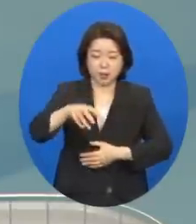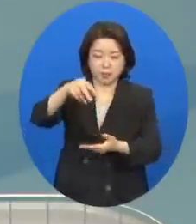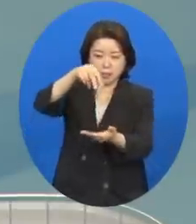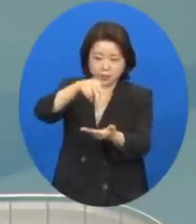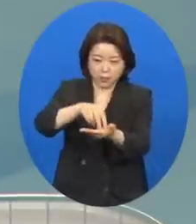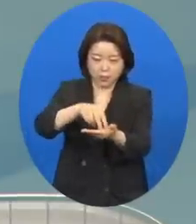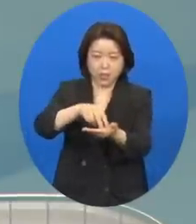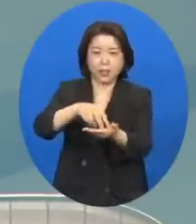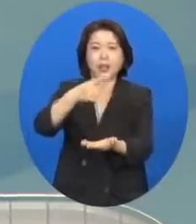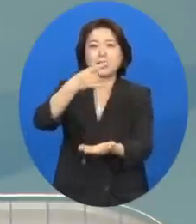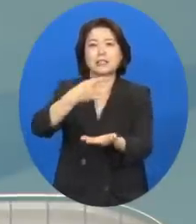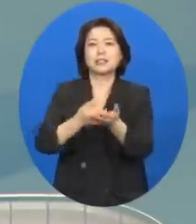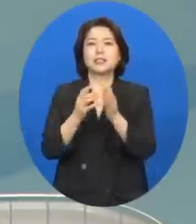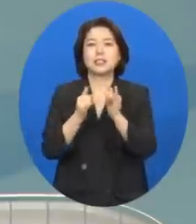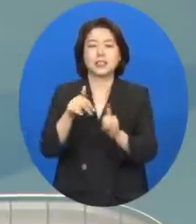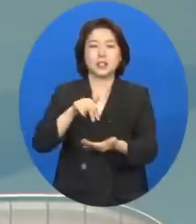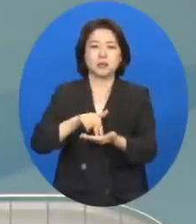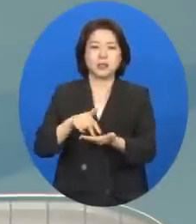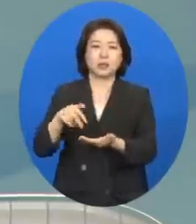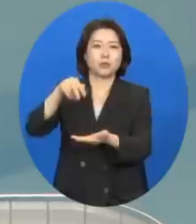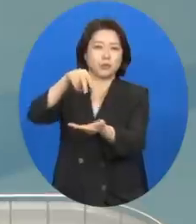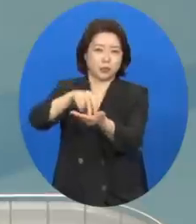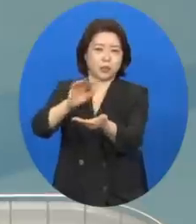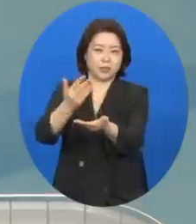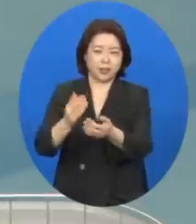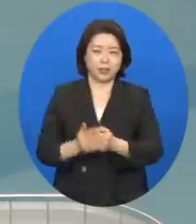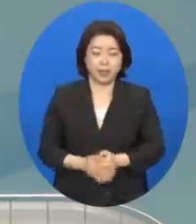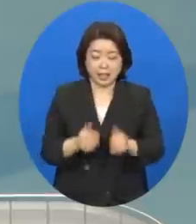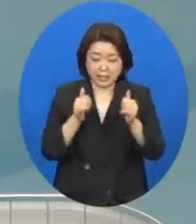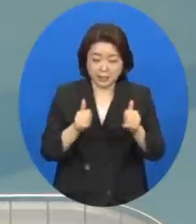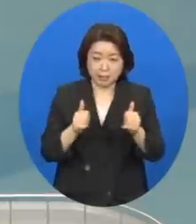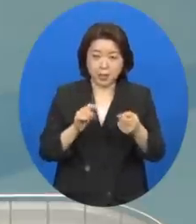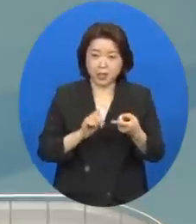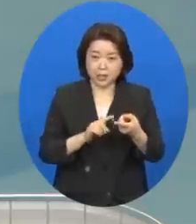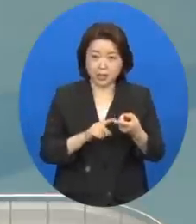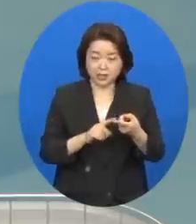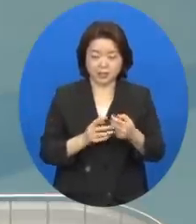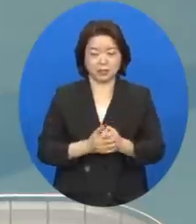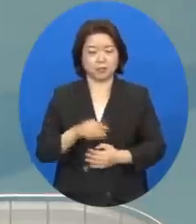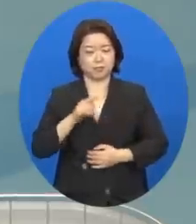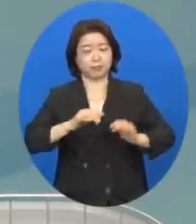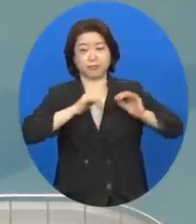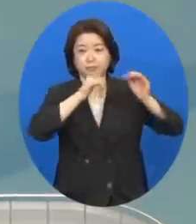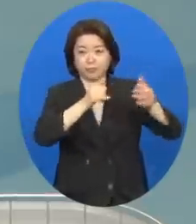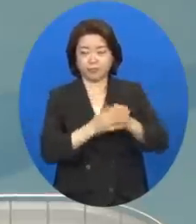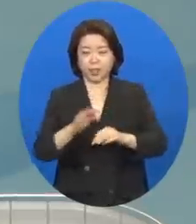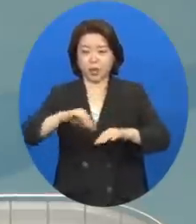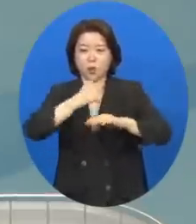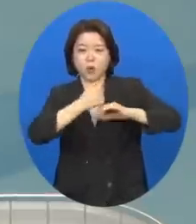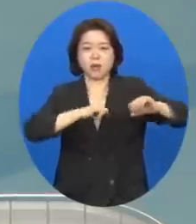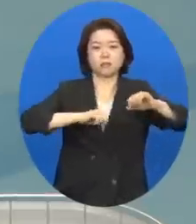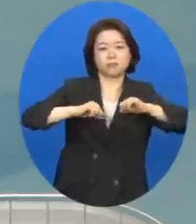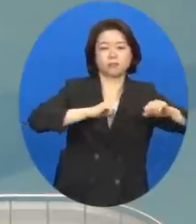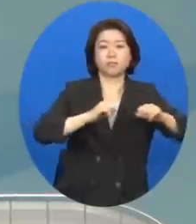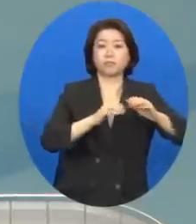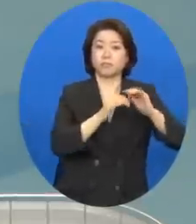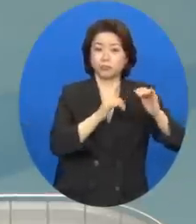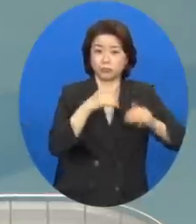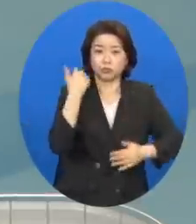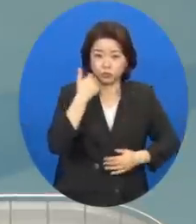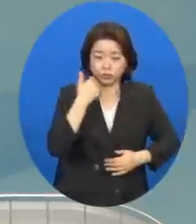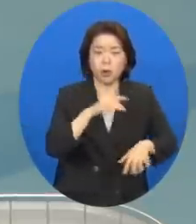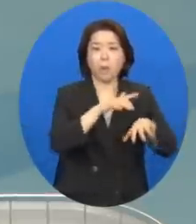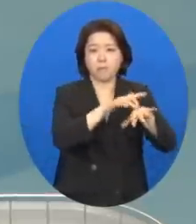되는 거예요. 심판에 대해서 이 세상에 왕노릇 하고 있는